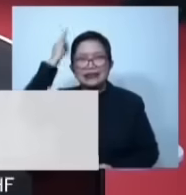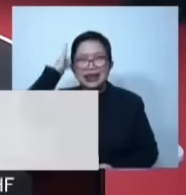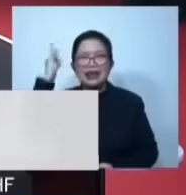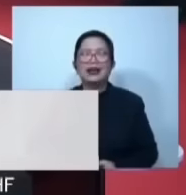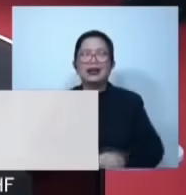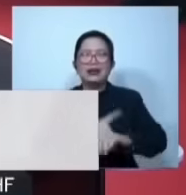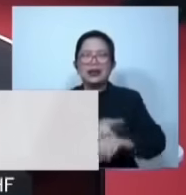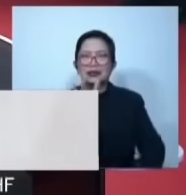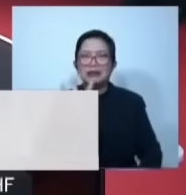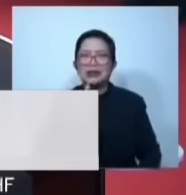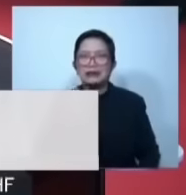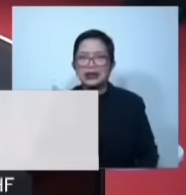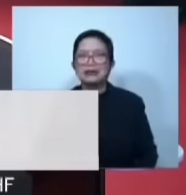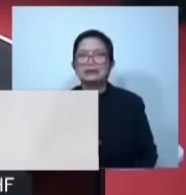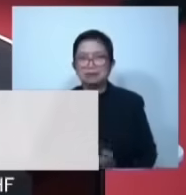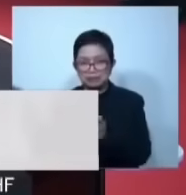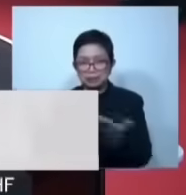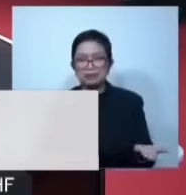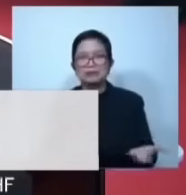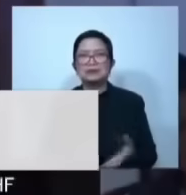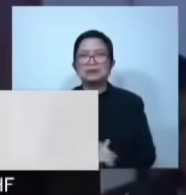4 menit dimulai dari sekarang